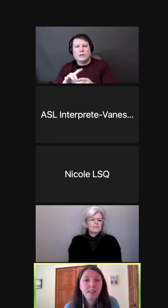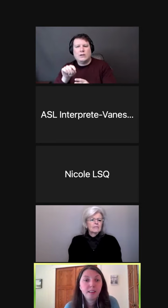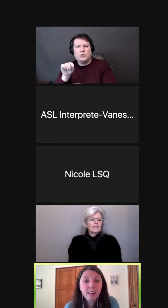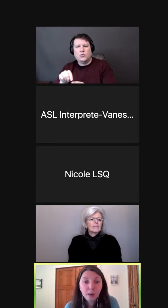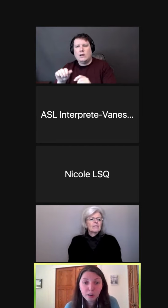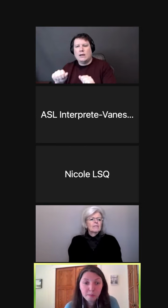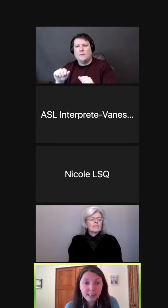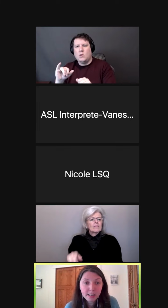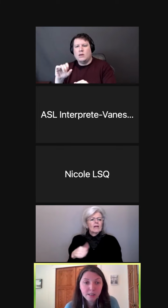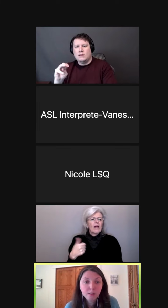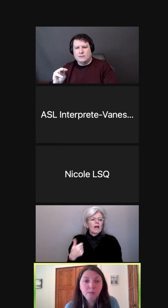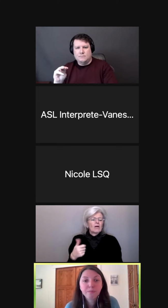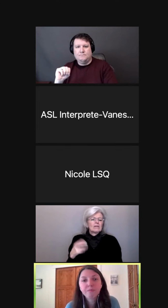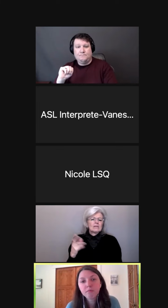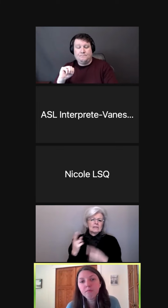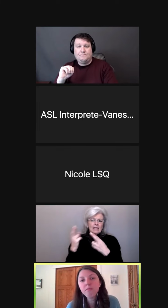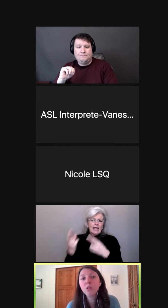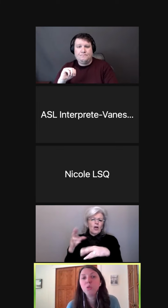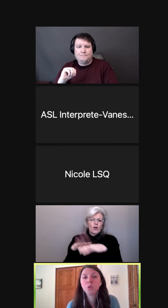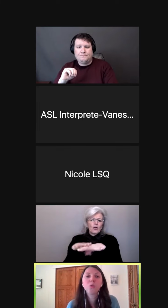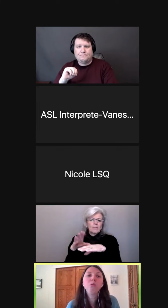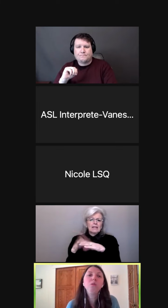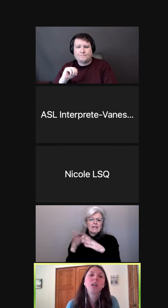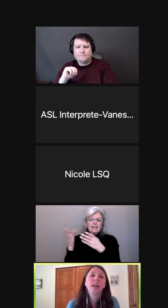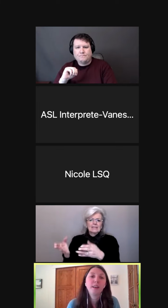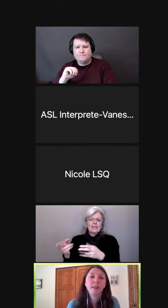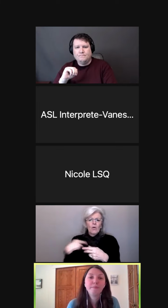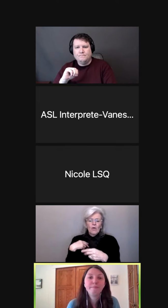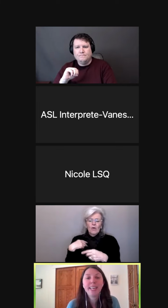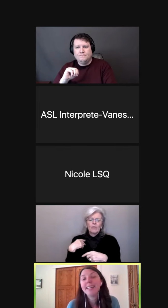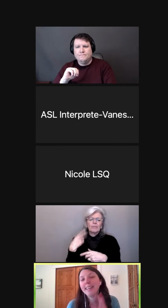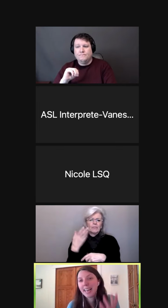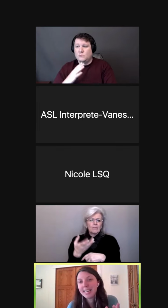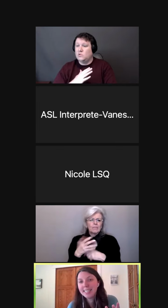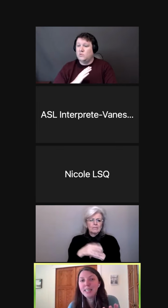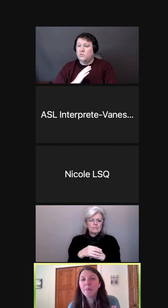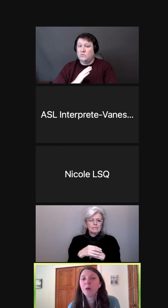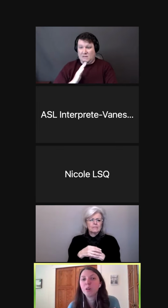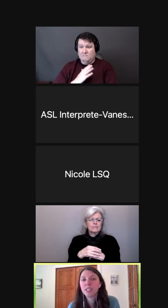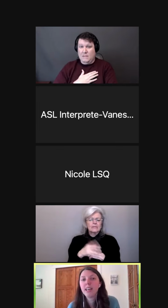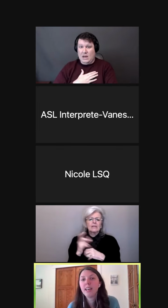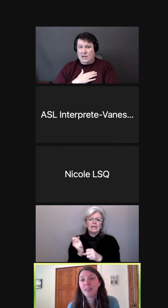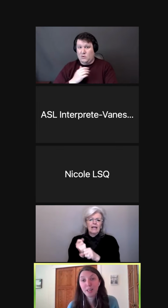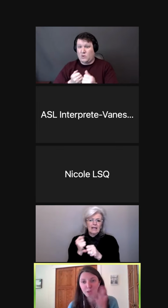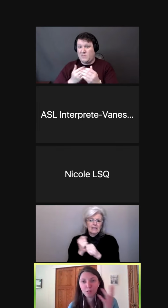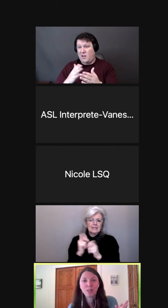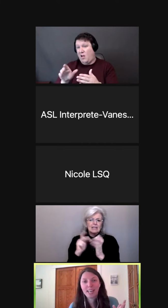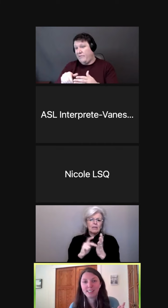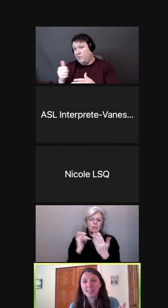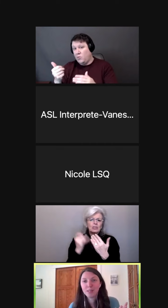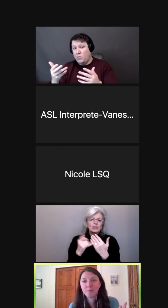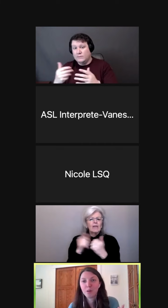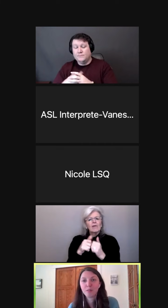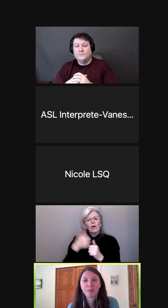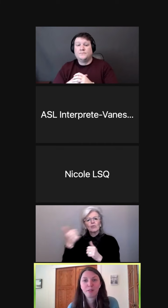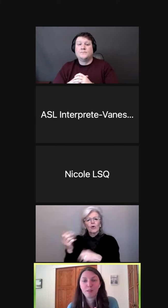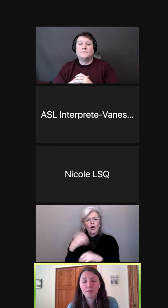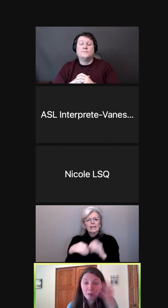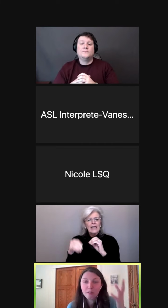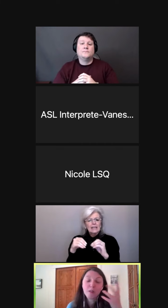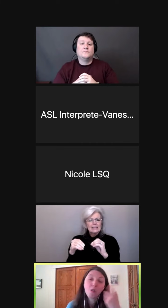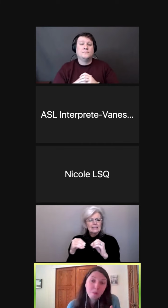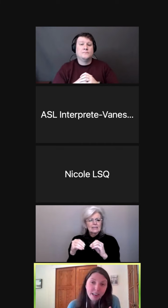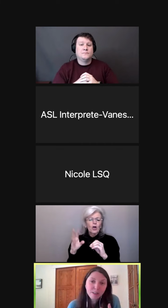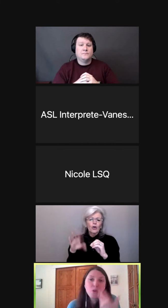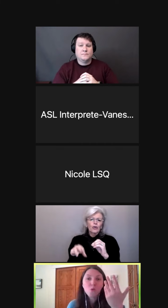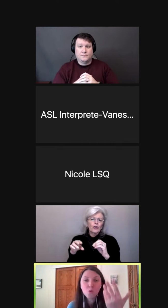Dans les recommandations, toujours, réaliser des projets avec d'autres organismes que,